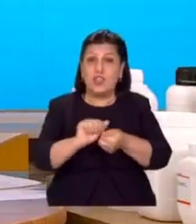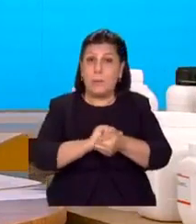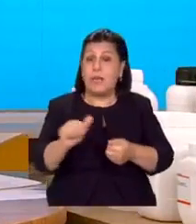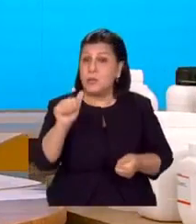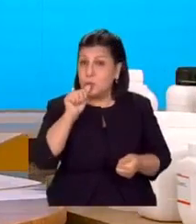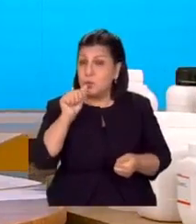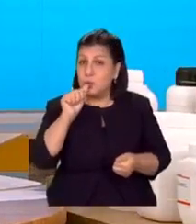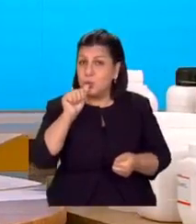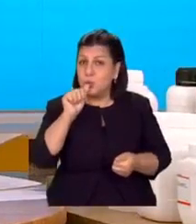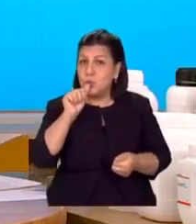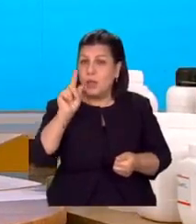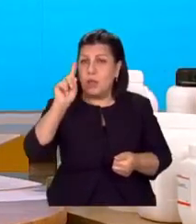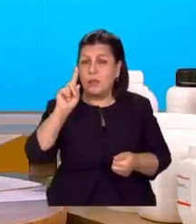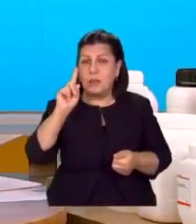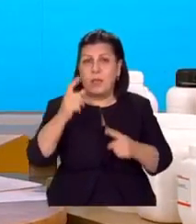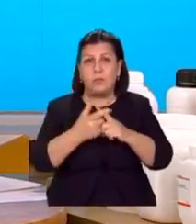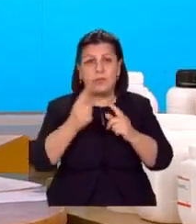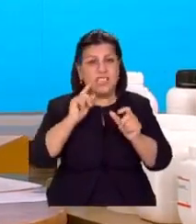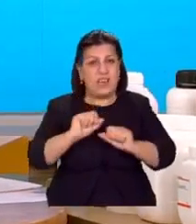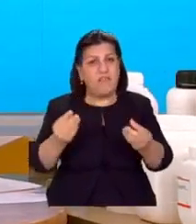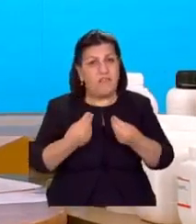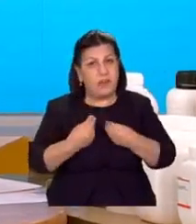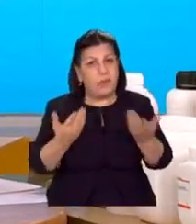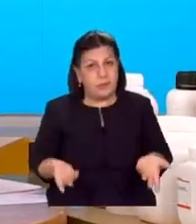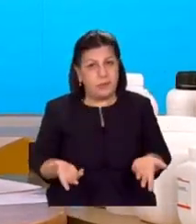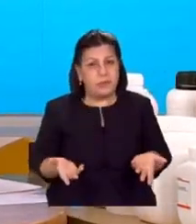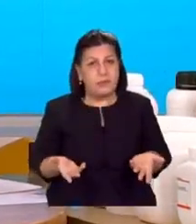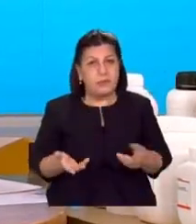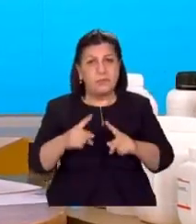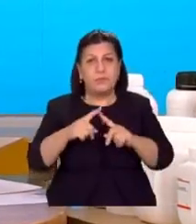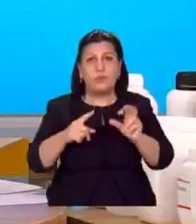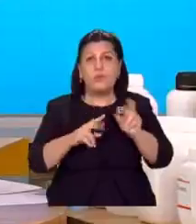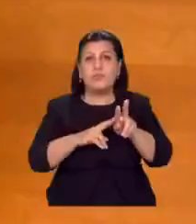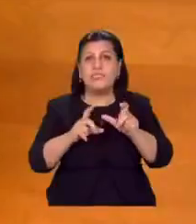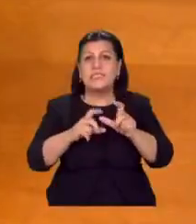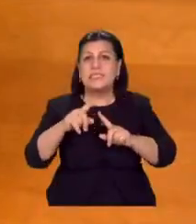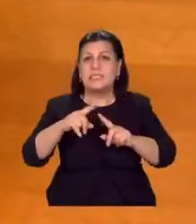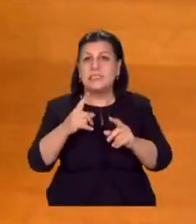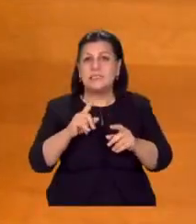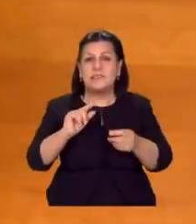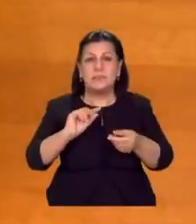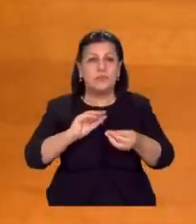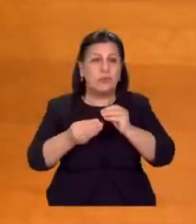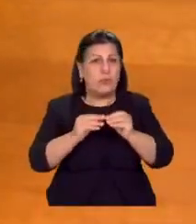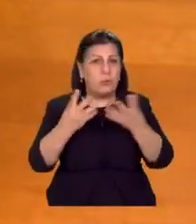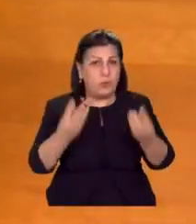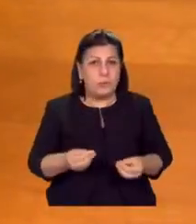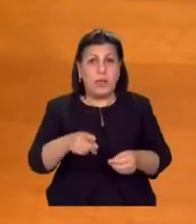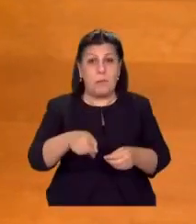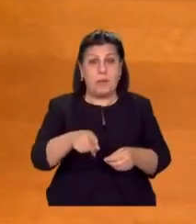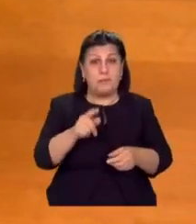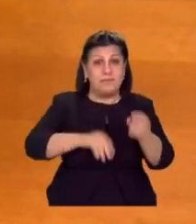çamaşır suyu almamızı temiz zarar verebilir değil mi toksik etkileri olabilir ancak yipo